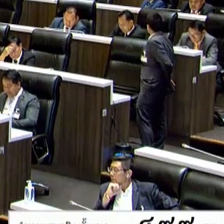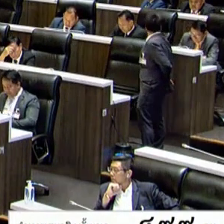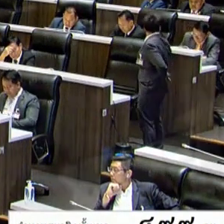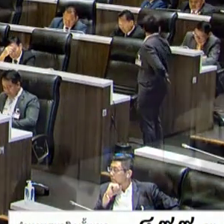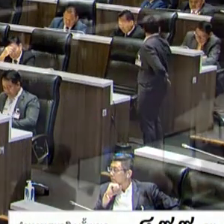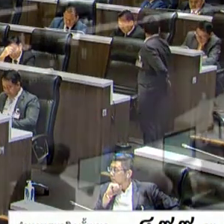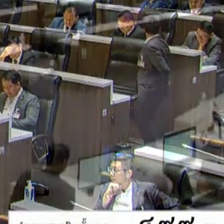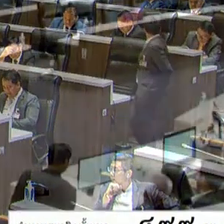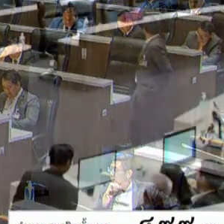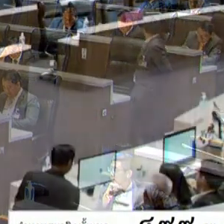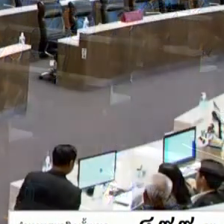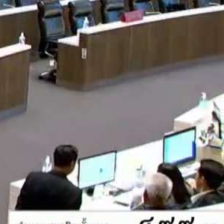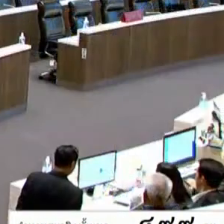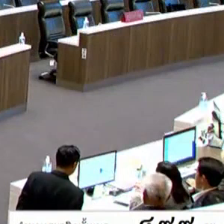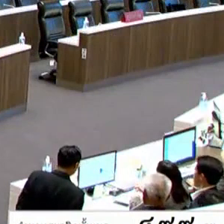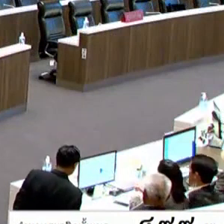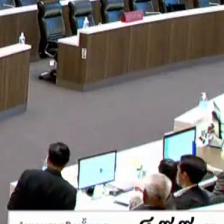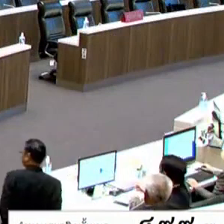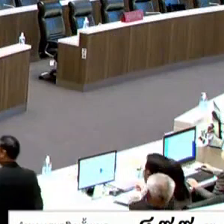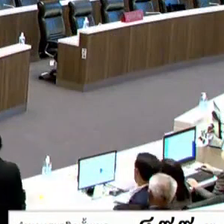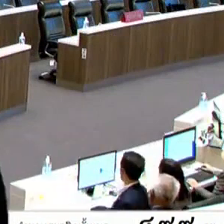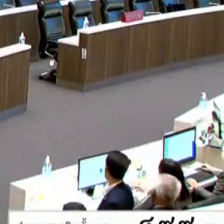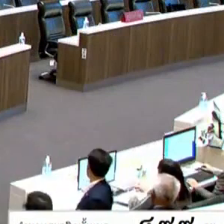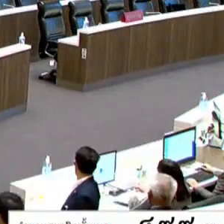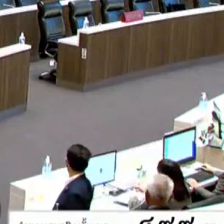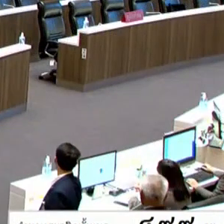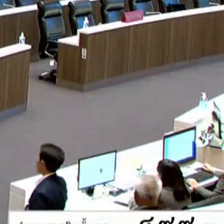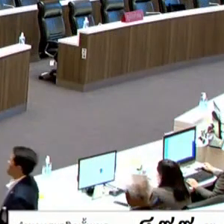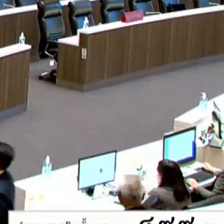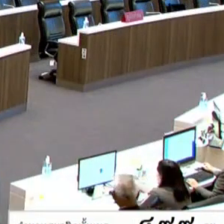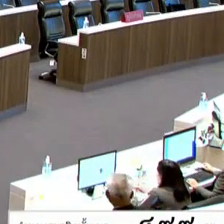เอ้ยเฮ้ยแสดง